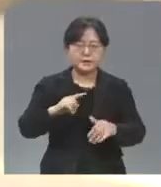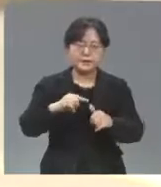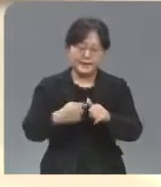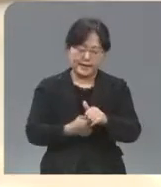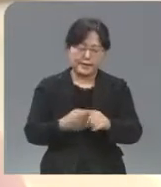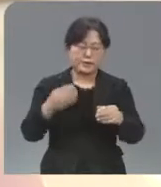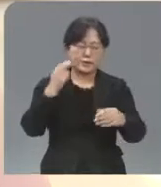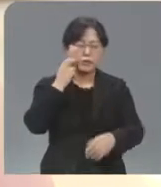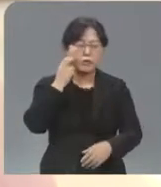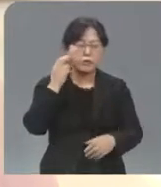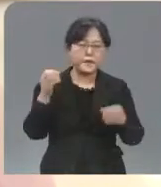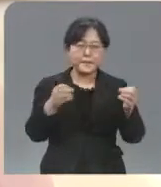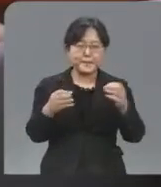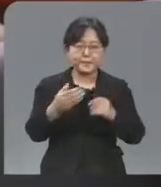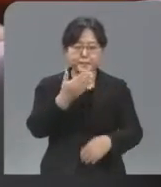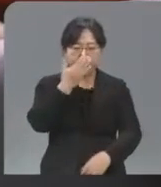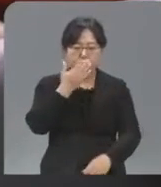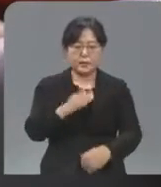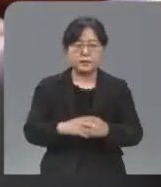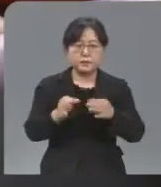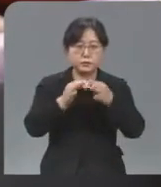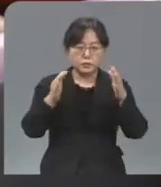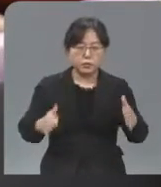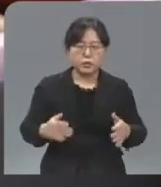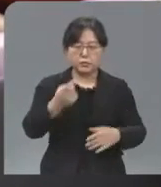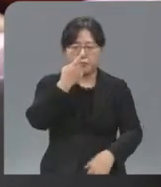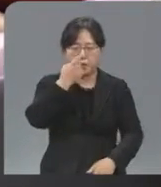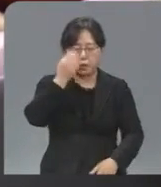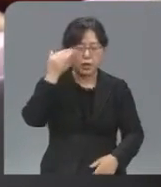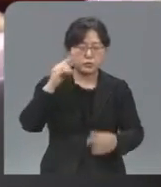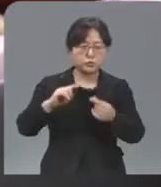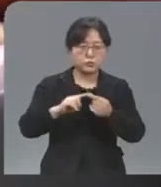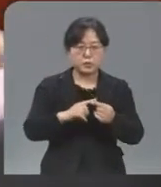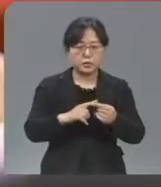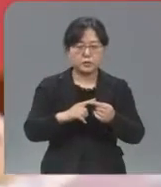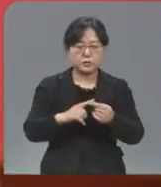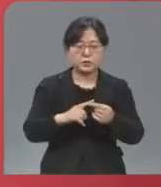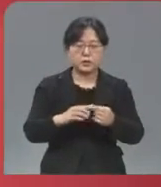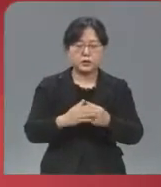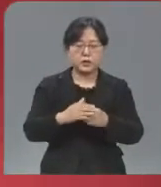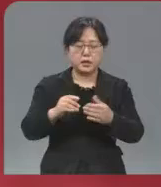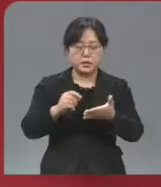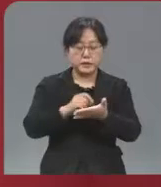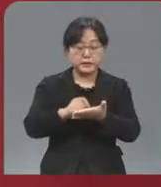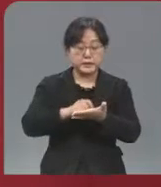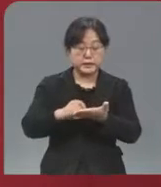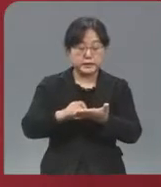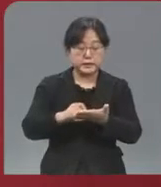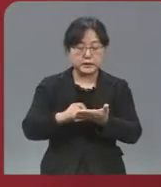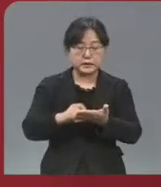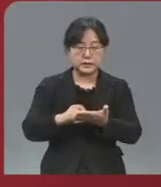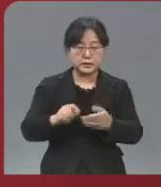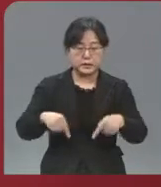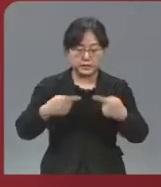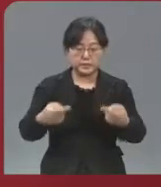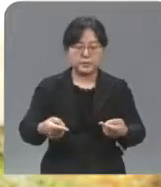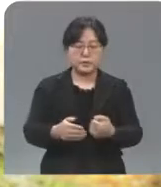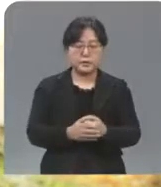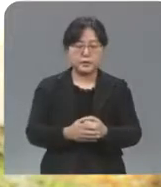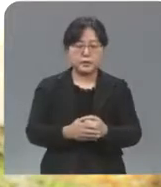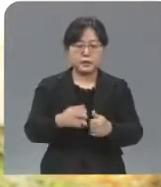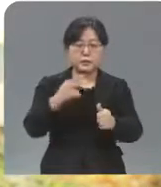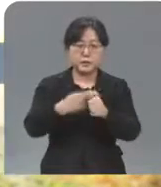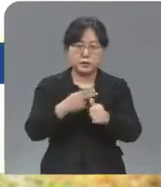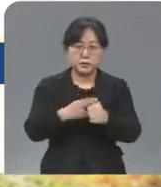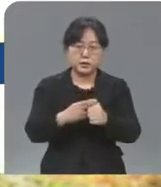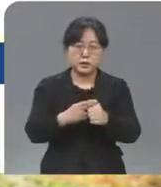자연스레 농담도 주고받습니다. 그동안 갈고 닦은 한글 실력을 바탕으로 백일장에 도전했습니다. 선생님을